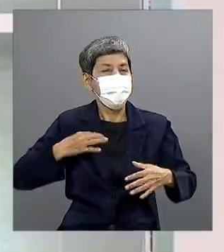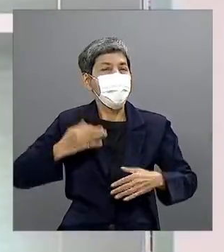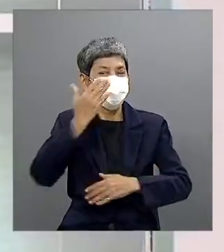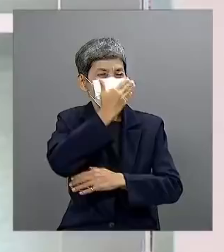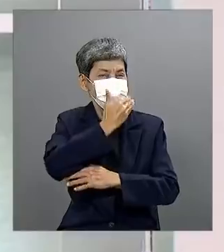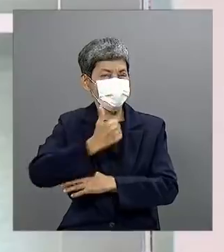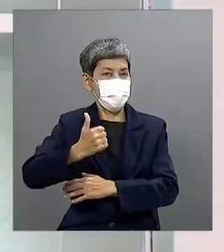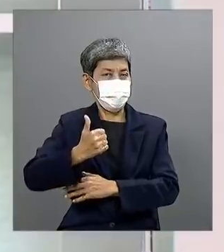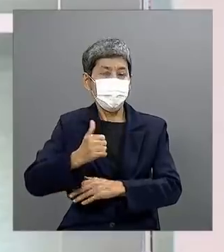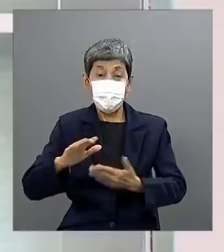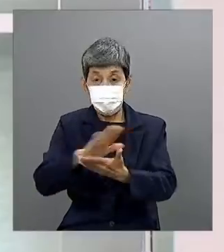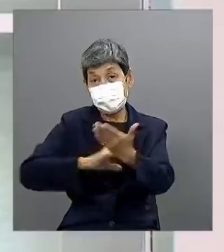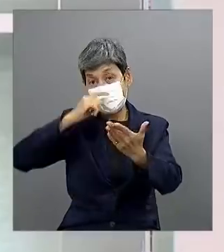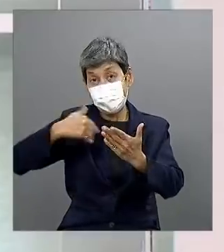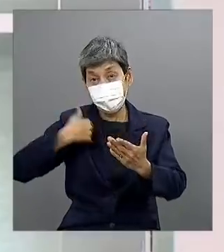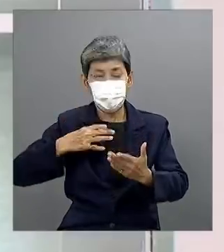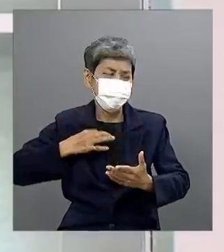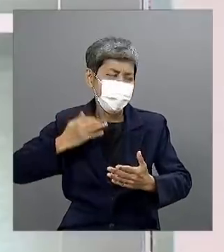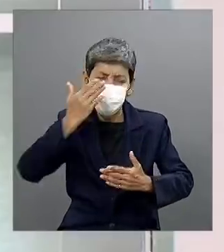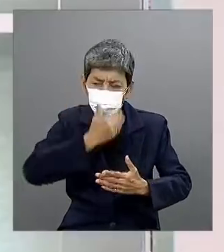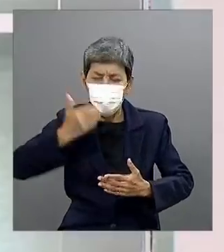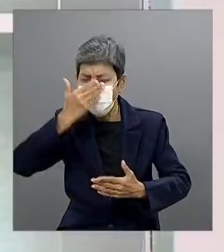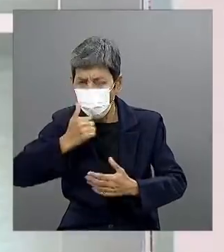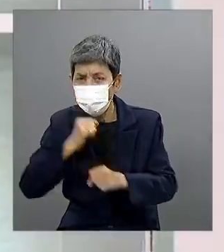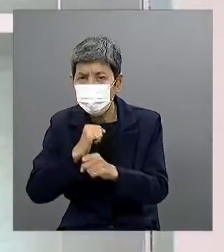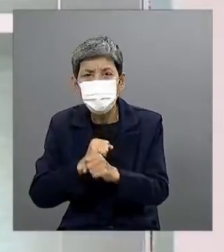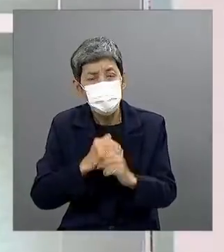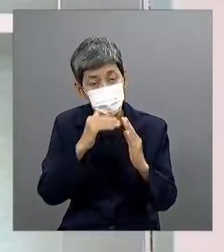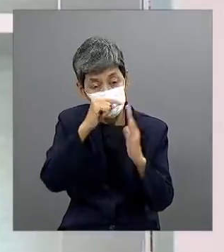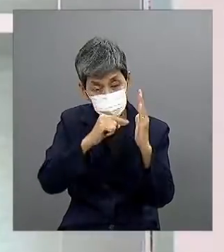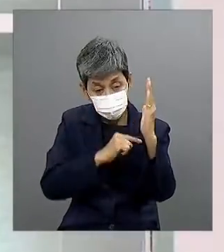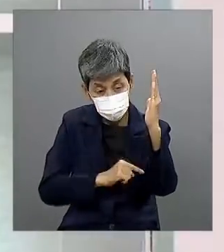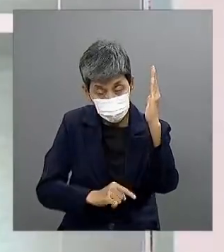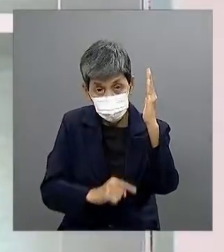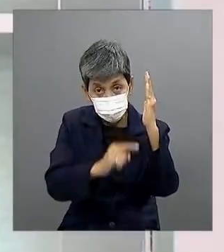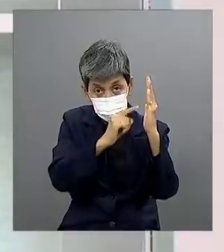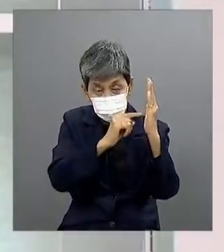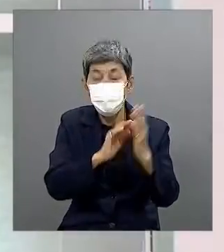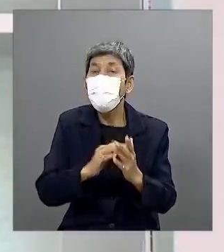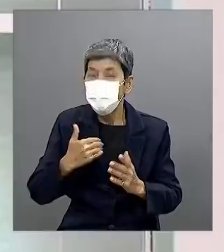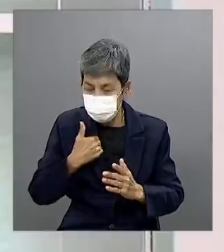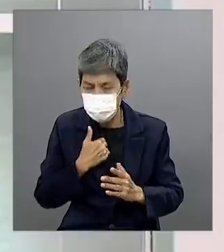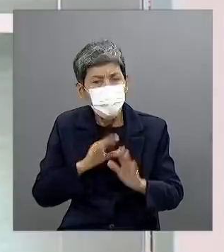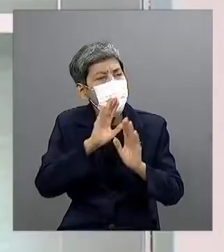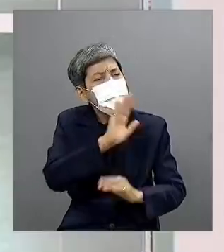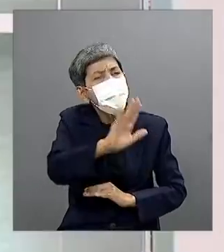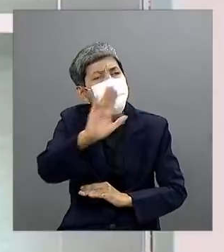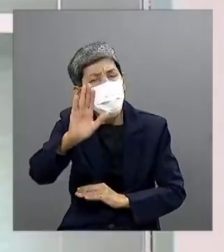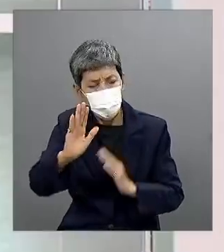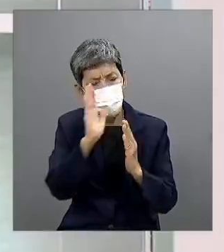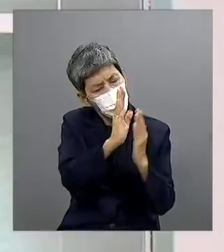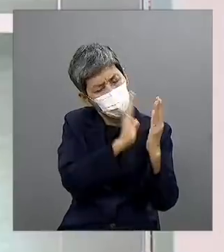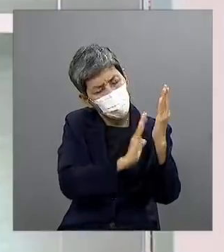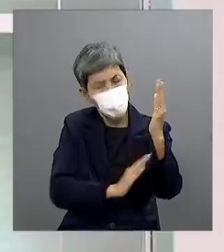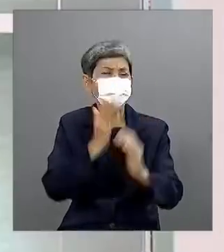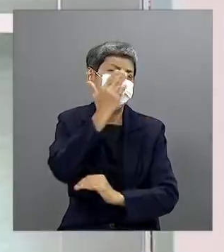ศไทยเราเนี่ยมีผ้าสวยมากๆเลยแต่ละภาคนะคะเค้าแต่ละผ้าแต่ละภาคเนี่ยเค้าก็จะมีเอกลักษณ์มีลวดลายที่แบบสวยงามจนกระ